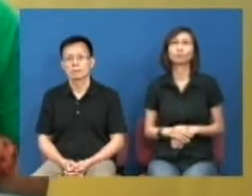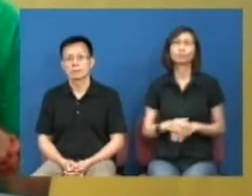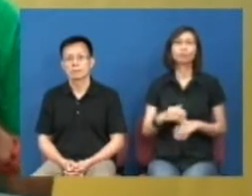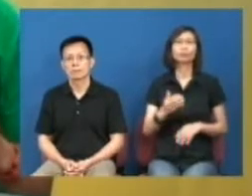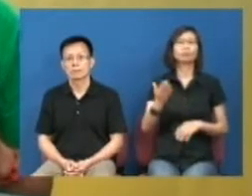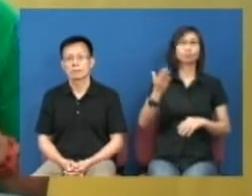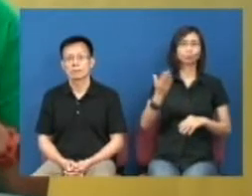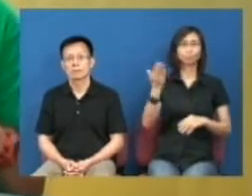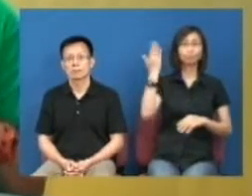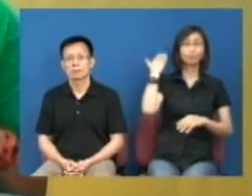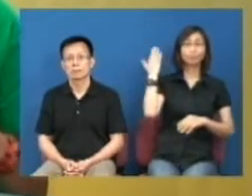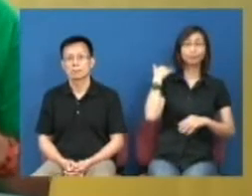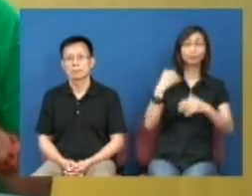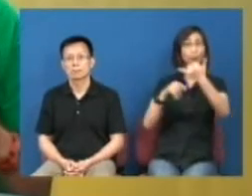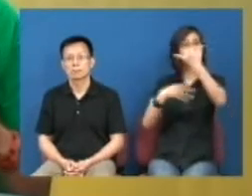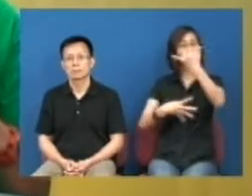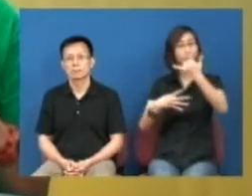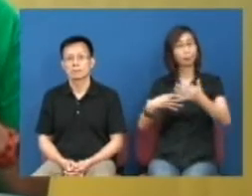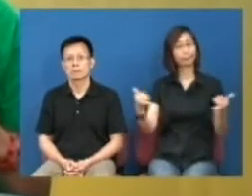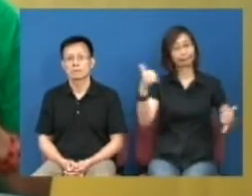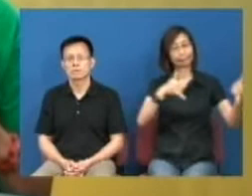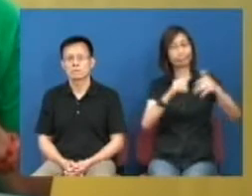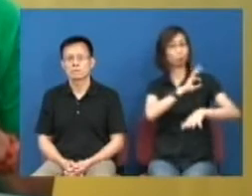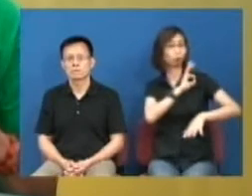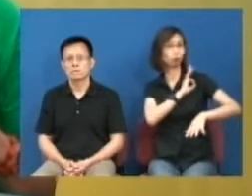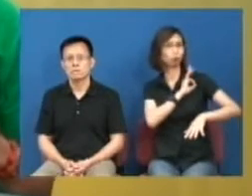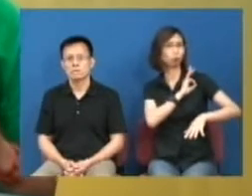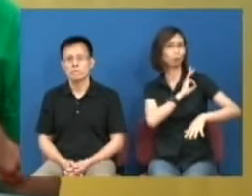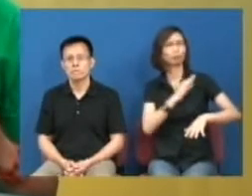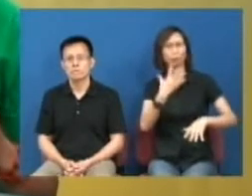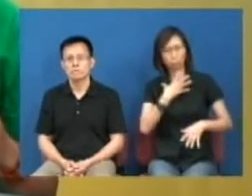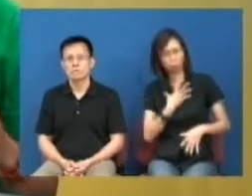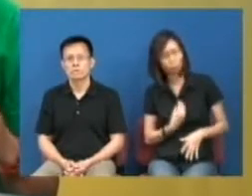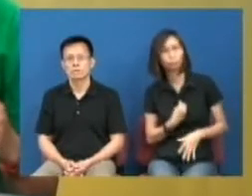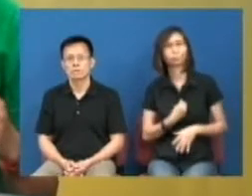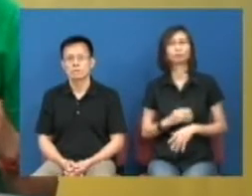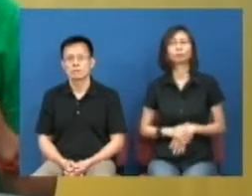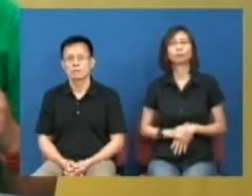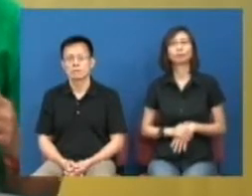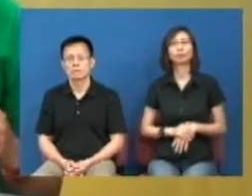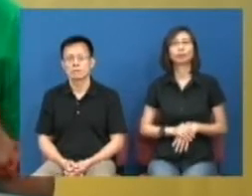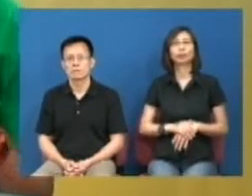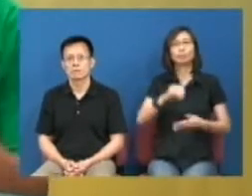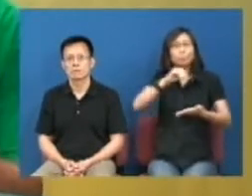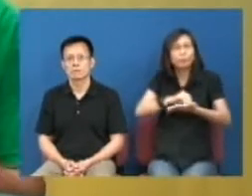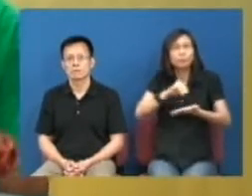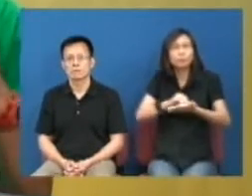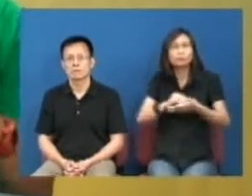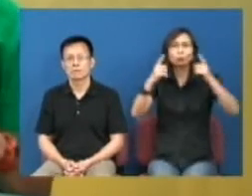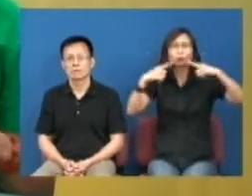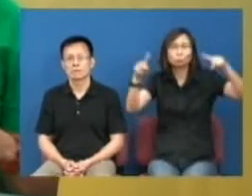悶嘅，即係太悶。即係點解咧？即係每一年基本上好指定就係唱嗰幾首歌，即係指定嗰幾